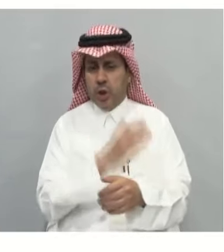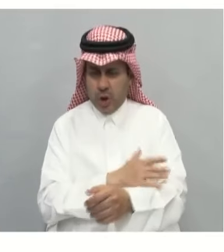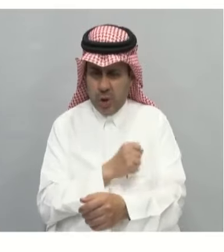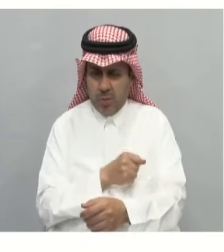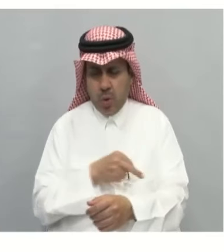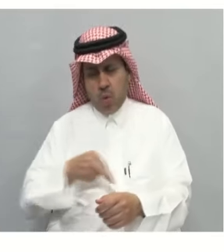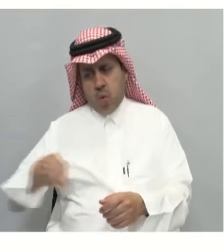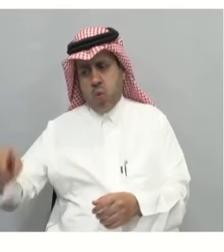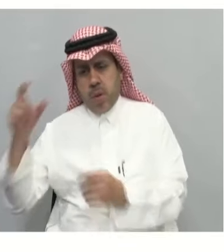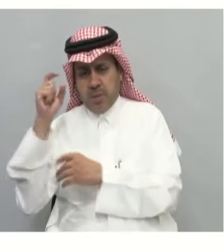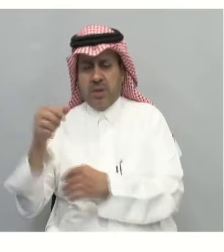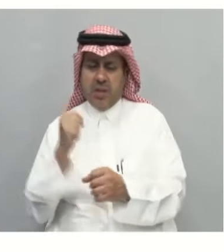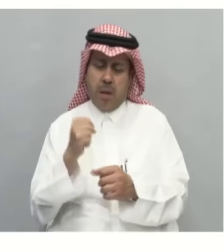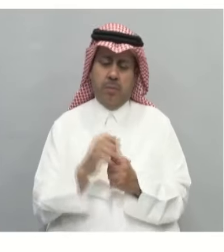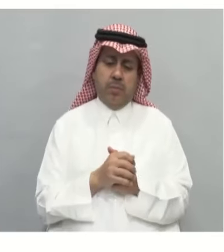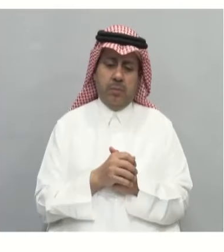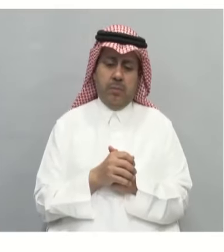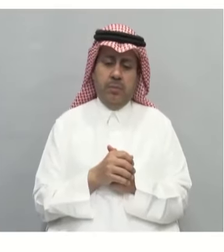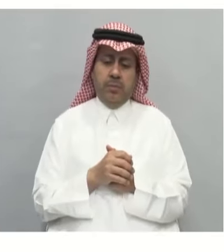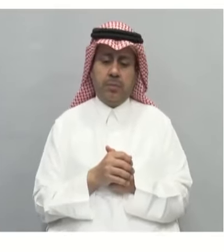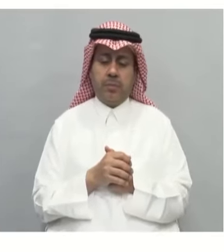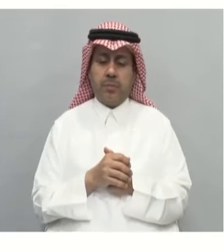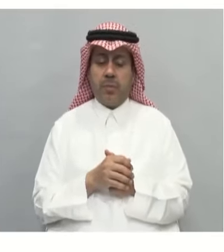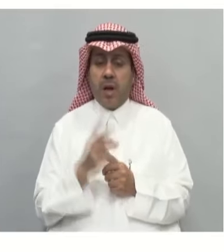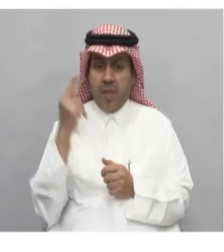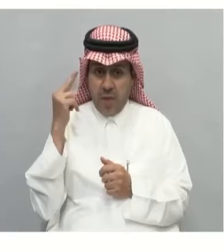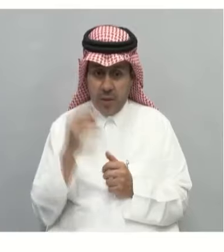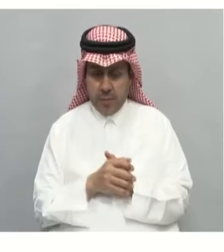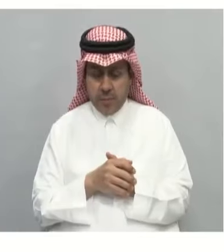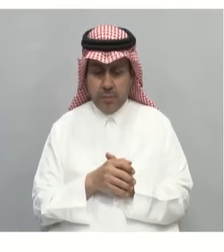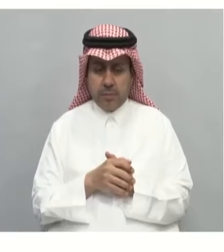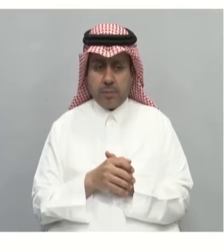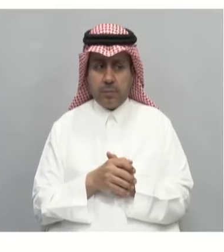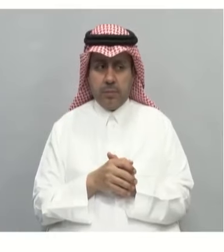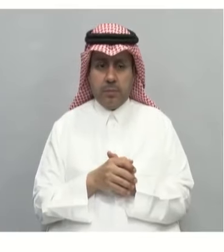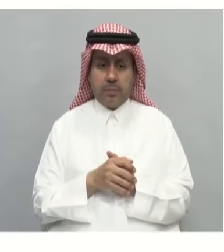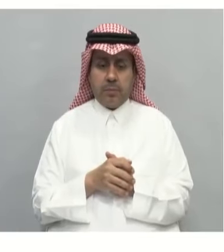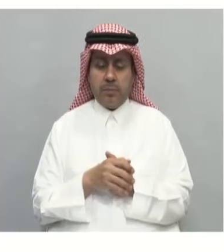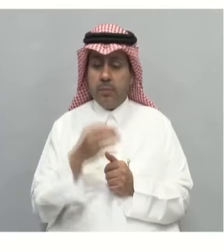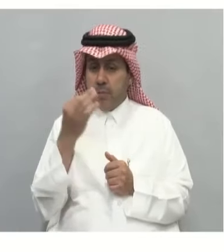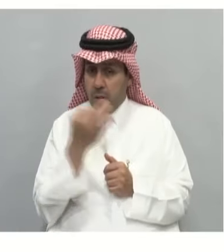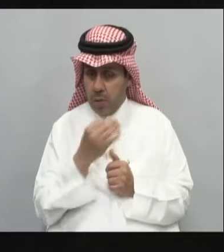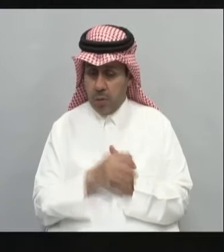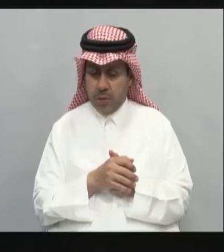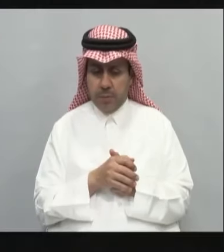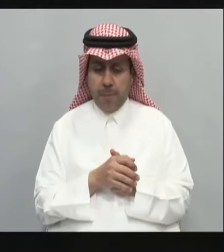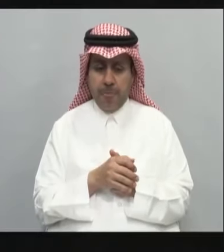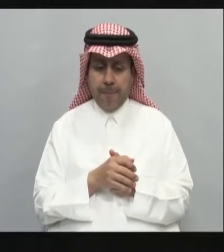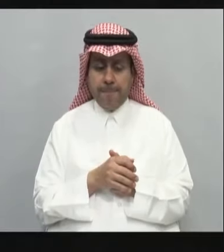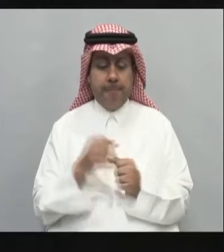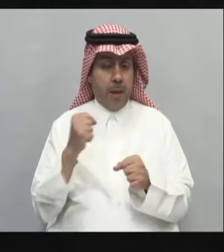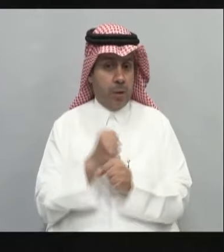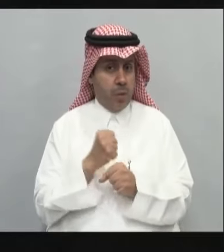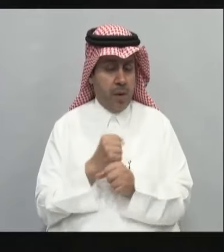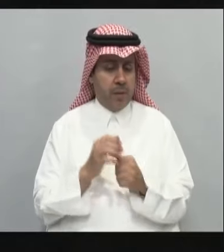مع الحضور الى الصلاه وما رايكم ما هو العذر الثاني بعد المرض ذكرنا في حال ماذا حزون